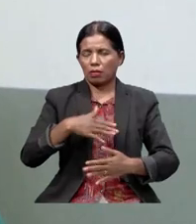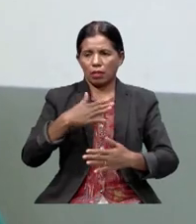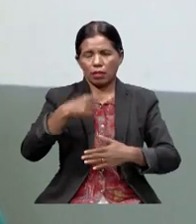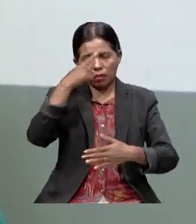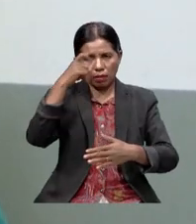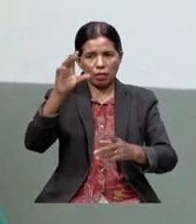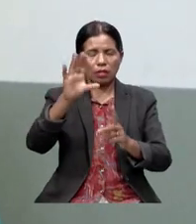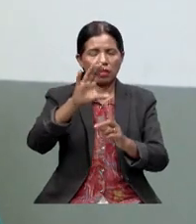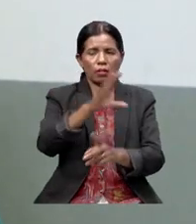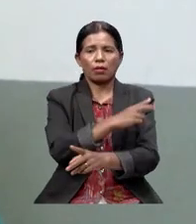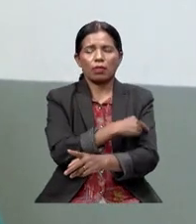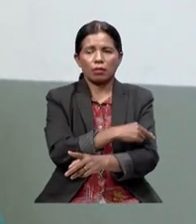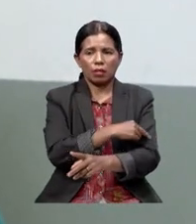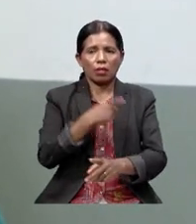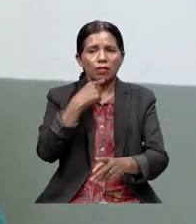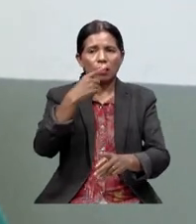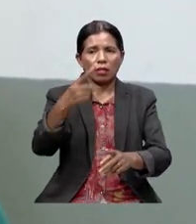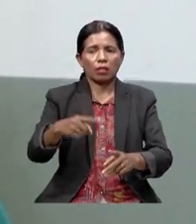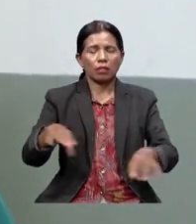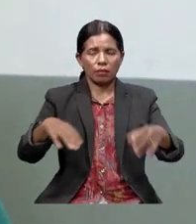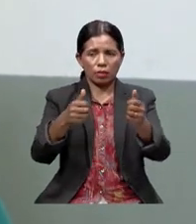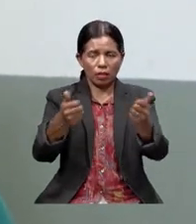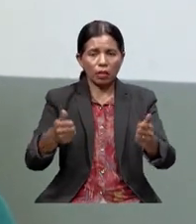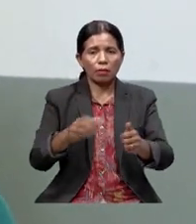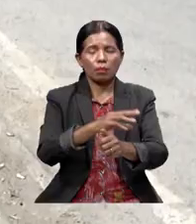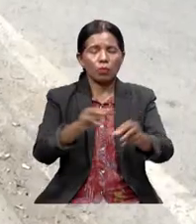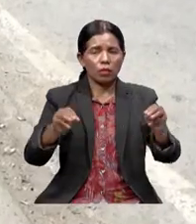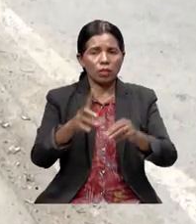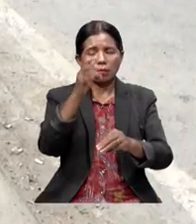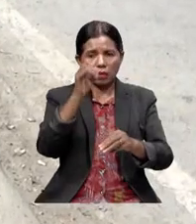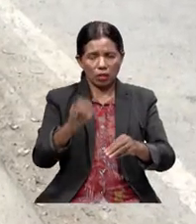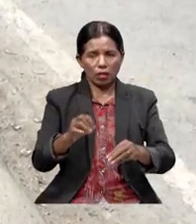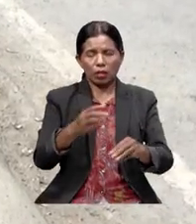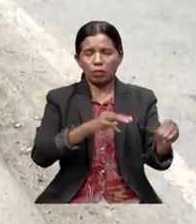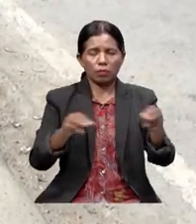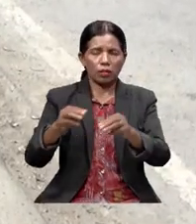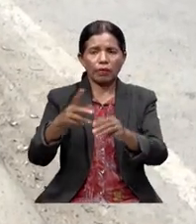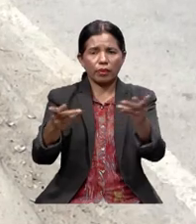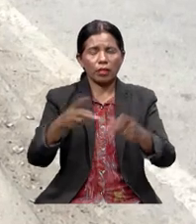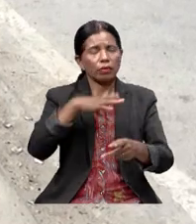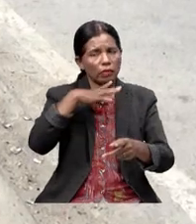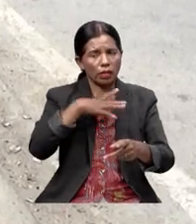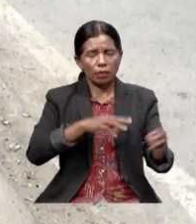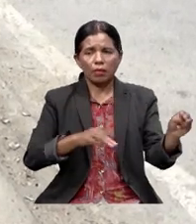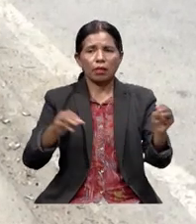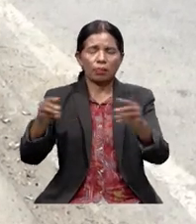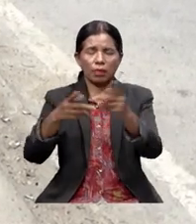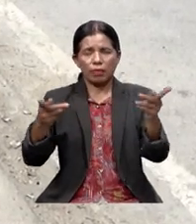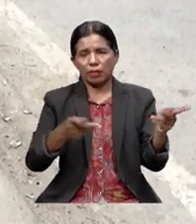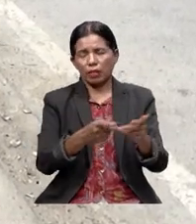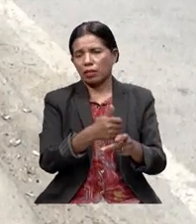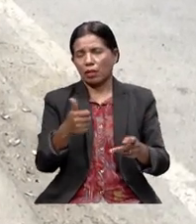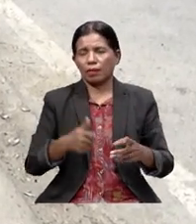Tamane sefi Centro Saúde Kumoro rekomenda ba servisu saneamento munisipi dili atu muda fatin lisu ya Centro Saúde ne nia oin ba fatin seluk.